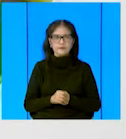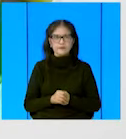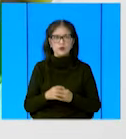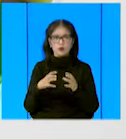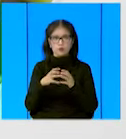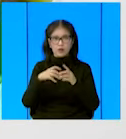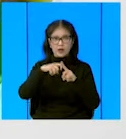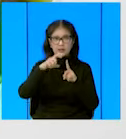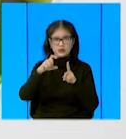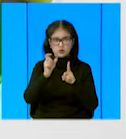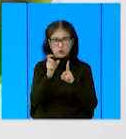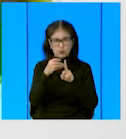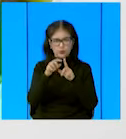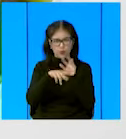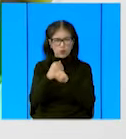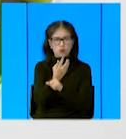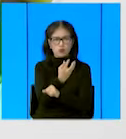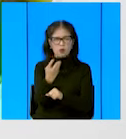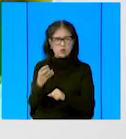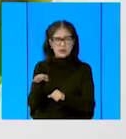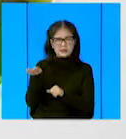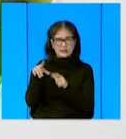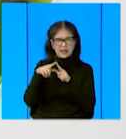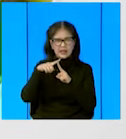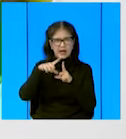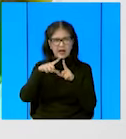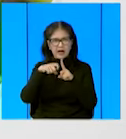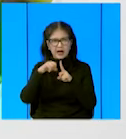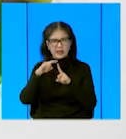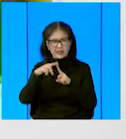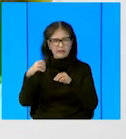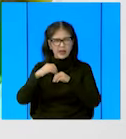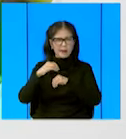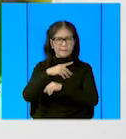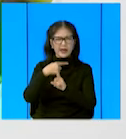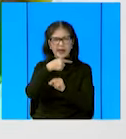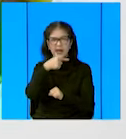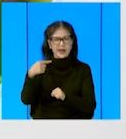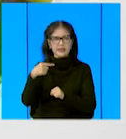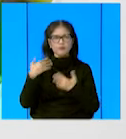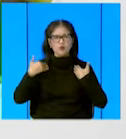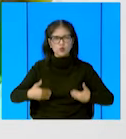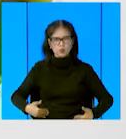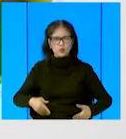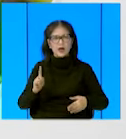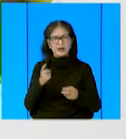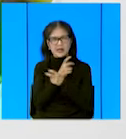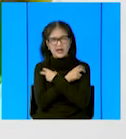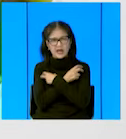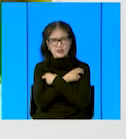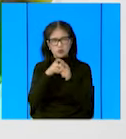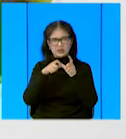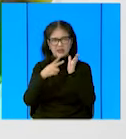Buah kecubung tergolong buah-buahan yang memiliki zat adiktif yang bisa berdampak negatif pada tubuh. Buah kecubung mengandung